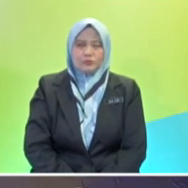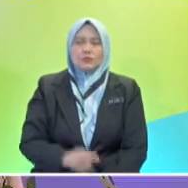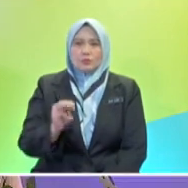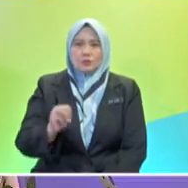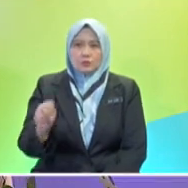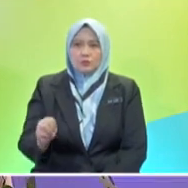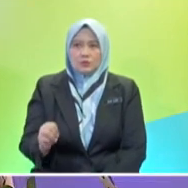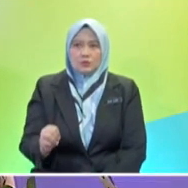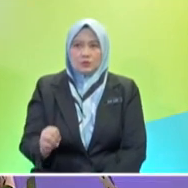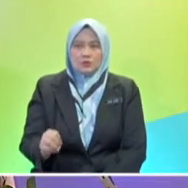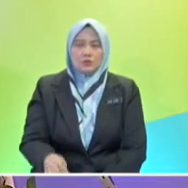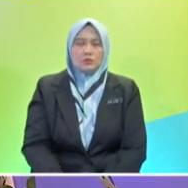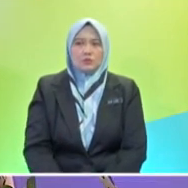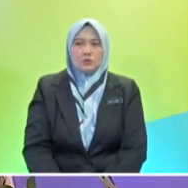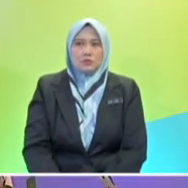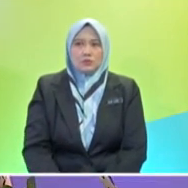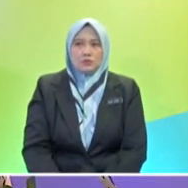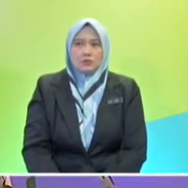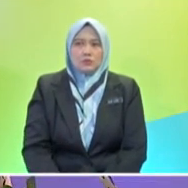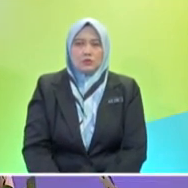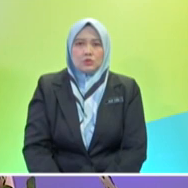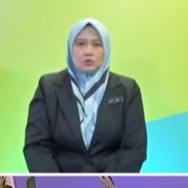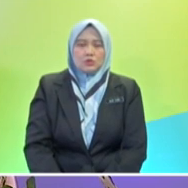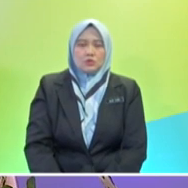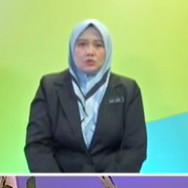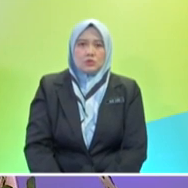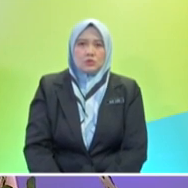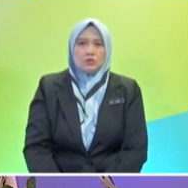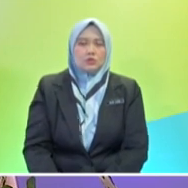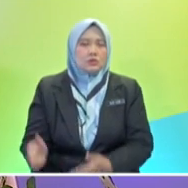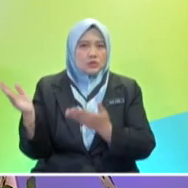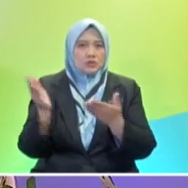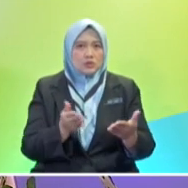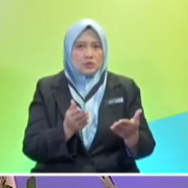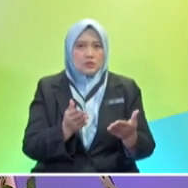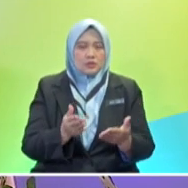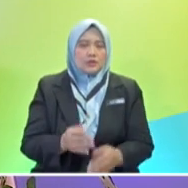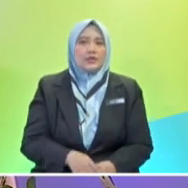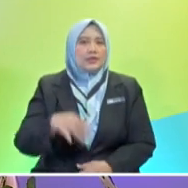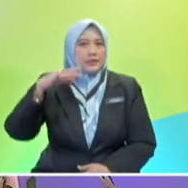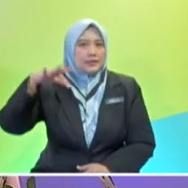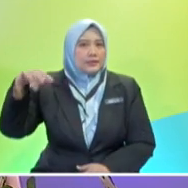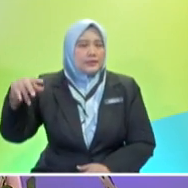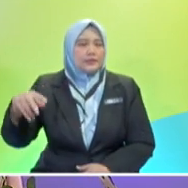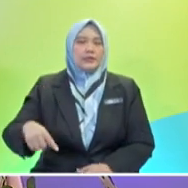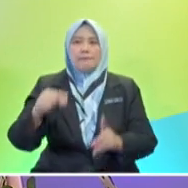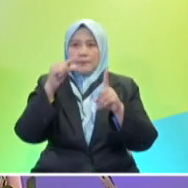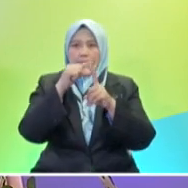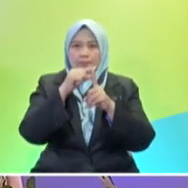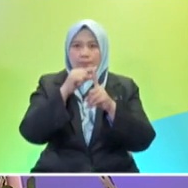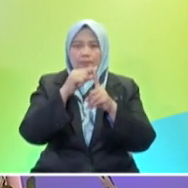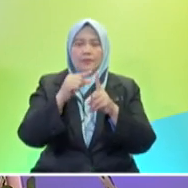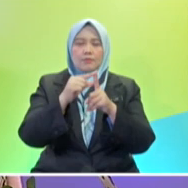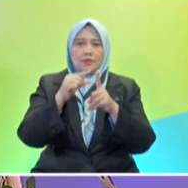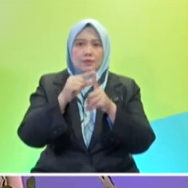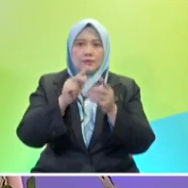Murid-murid, sila eja perkataan kemas. Kemas. Cepat sila kita eja. Sila